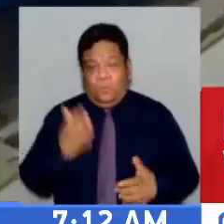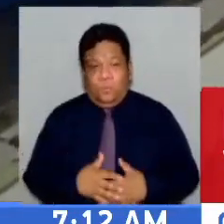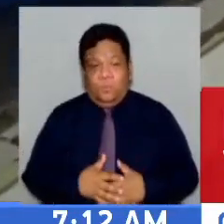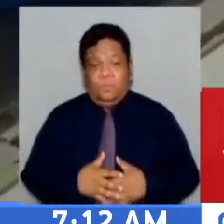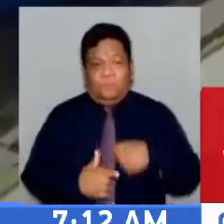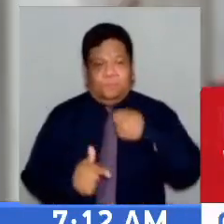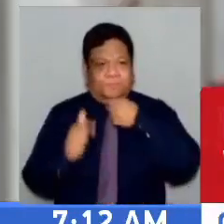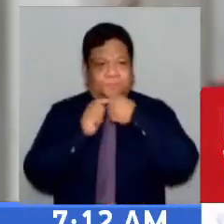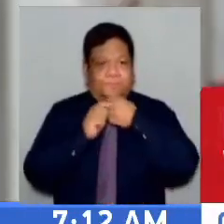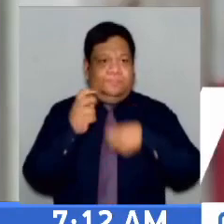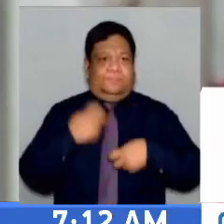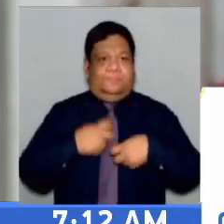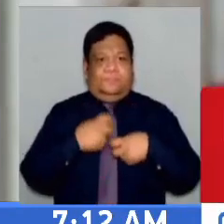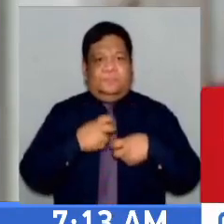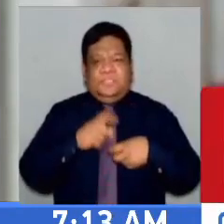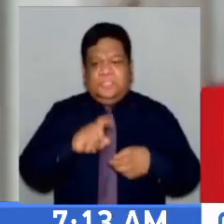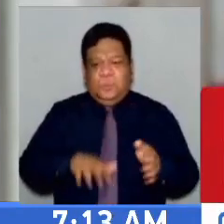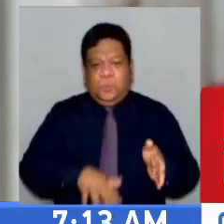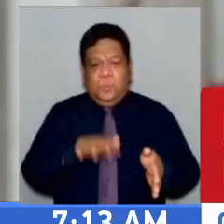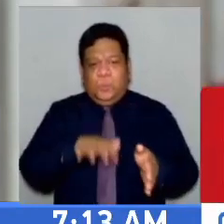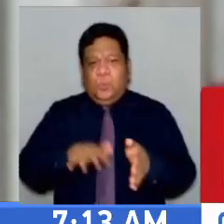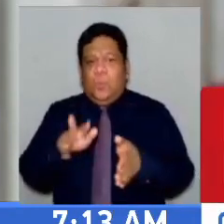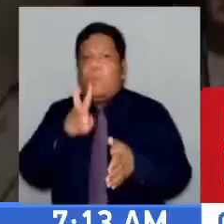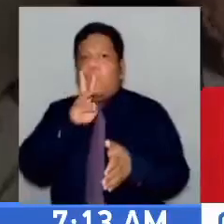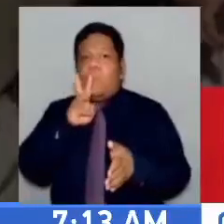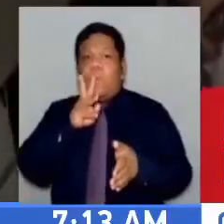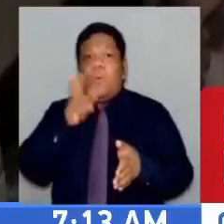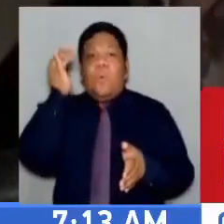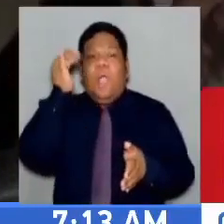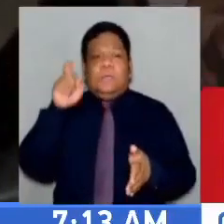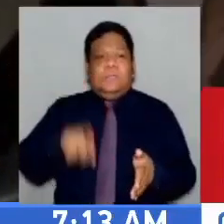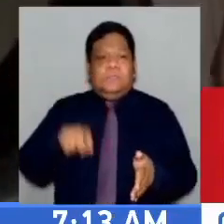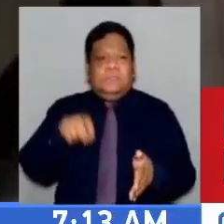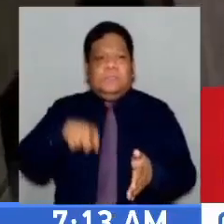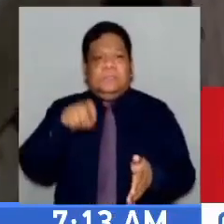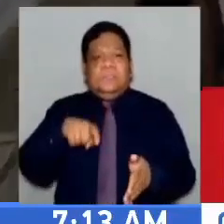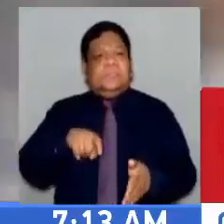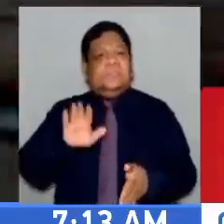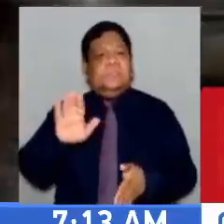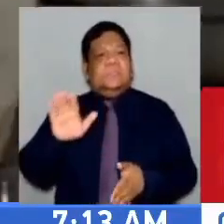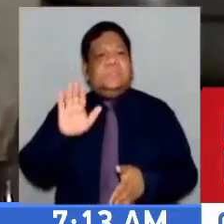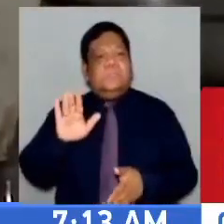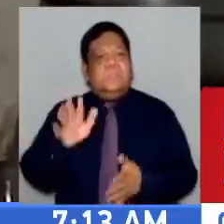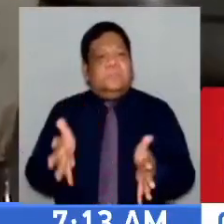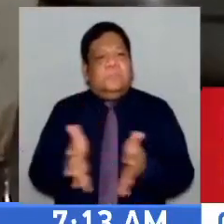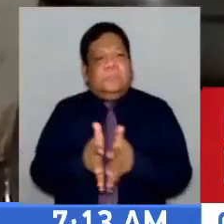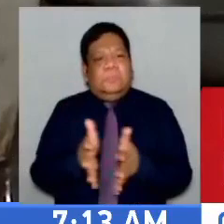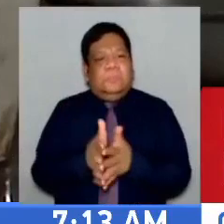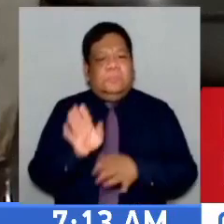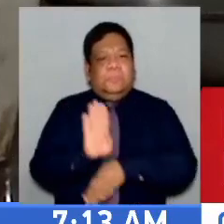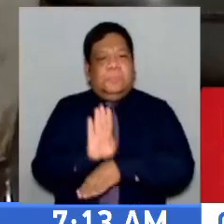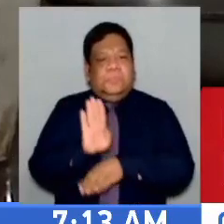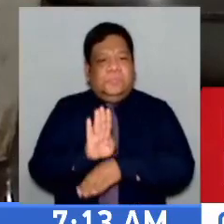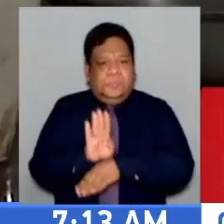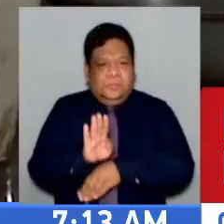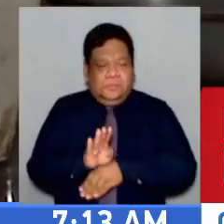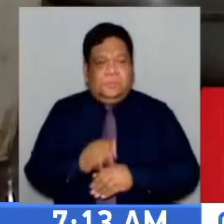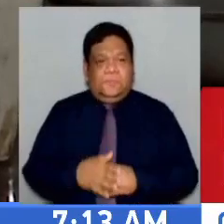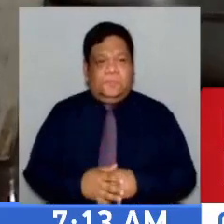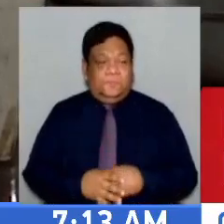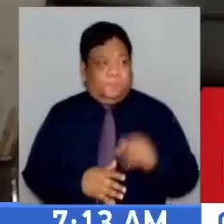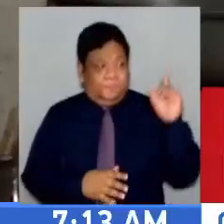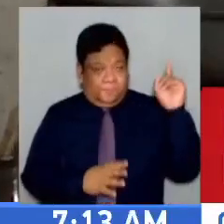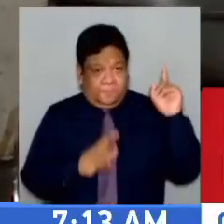mga lalagyan ng tubig, lalo't kailangan niya ito para sa karinderya nila mag-asawa. Napaka-importante sa ganitong